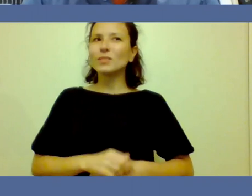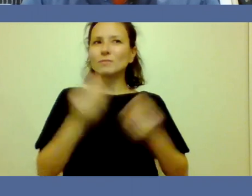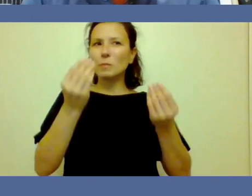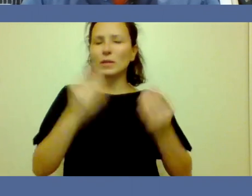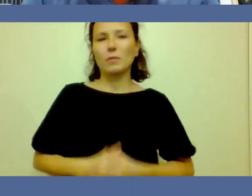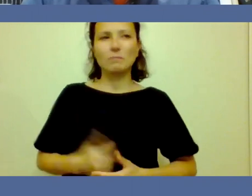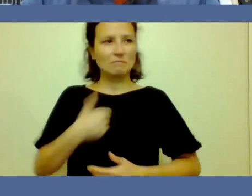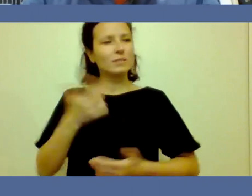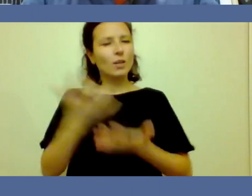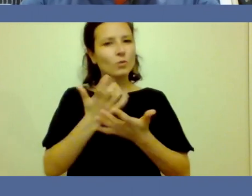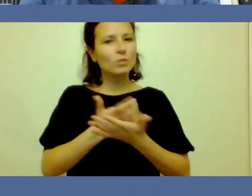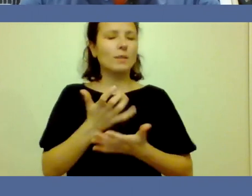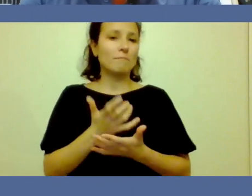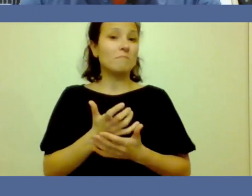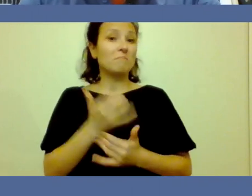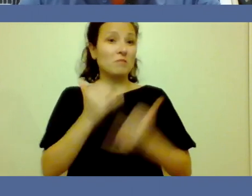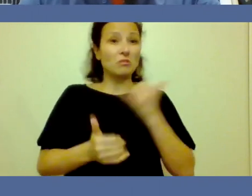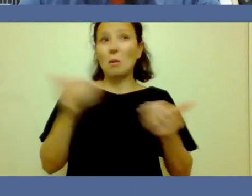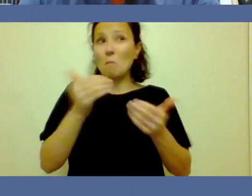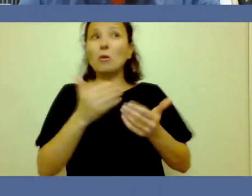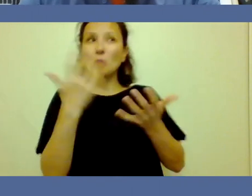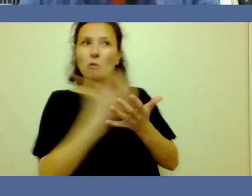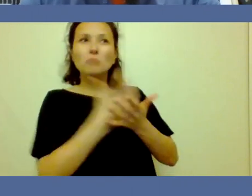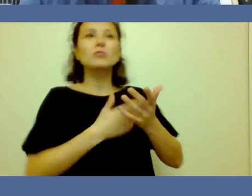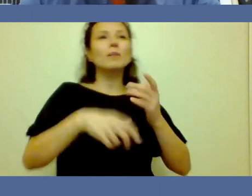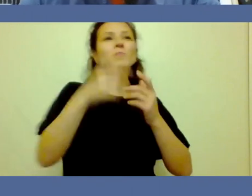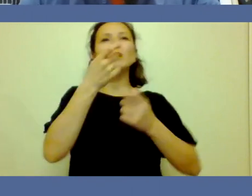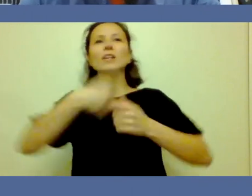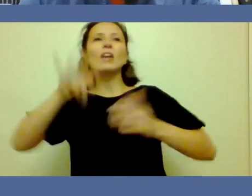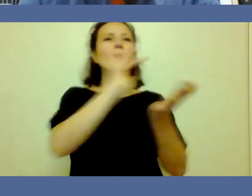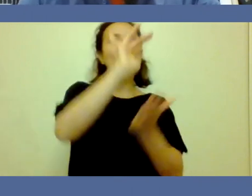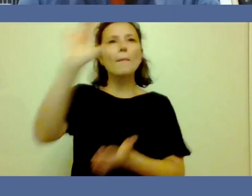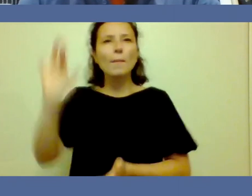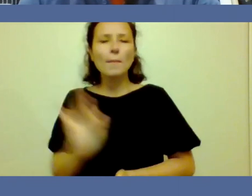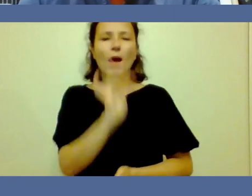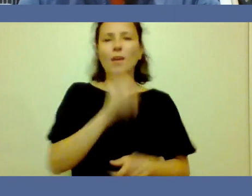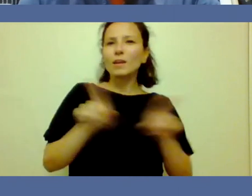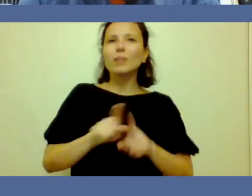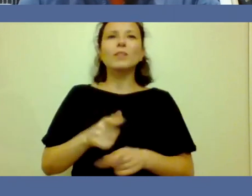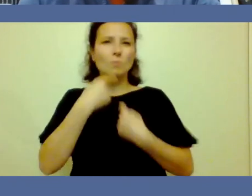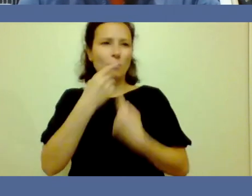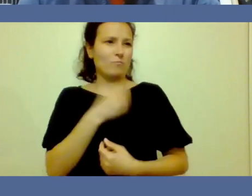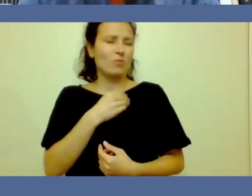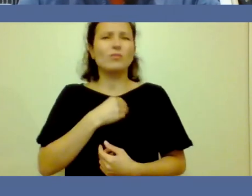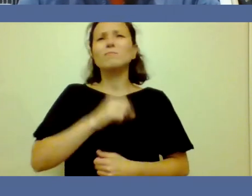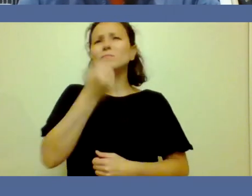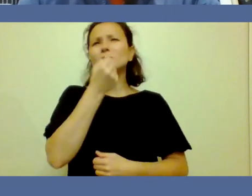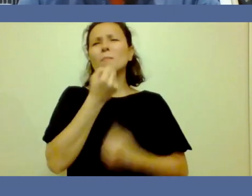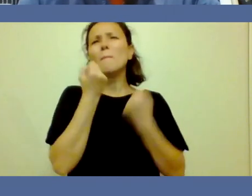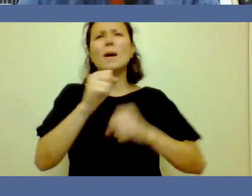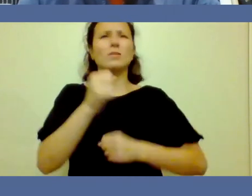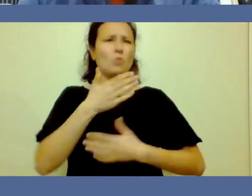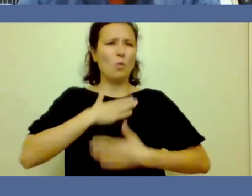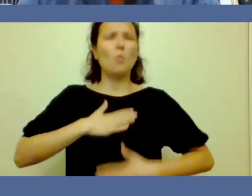tego, dopóki mogę, to garściami korzystam i jeżdżę. I też powiem panu szczerze, że najbardziej lubię takie spotkania w